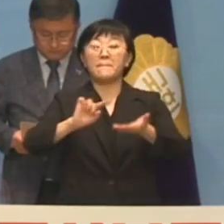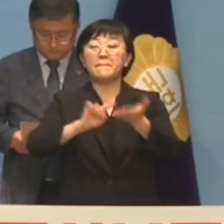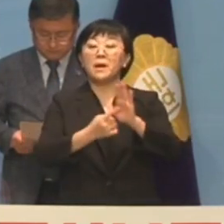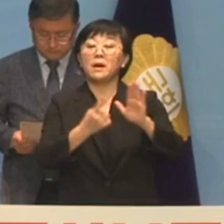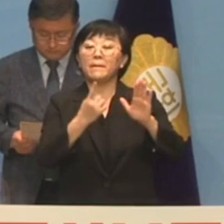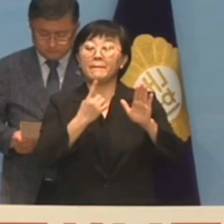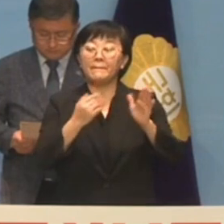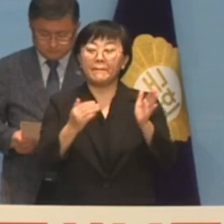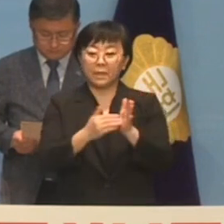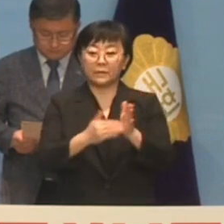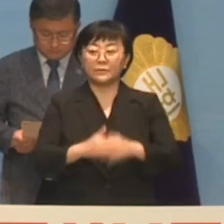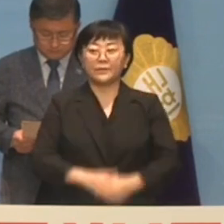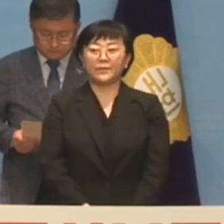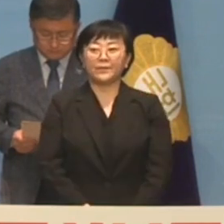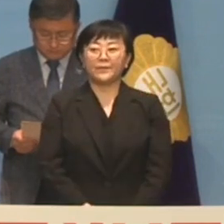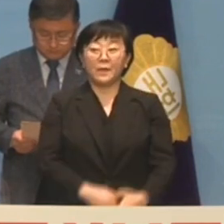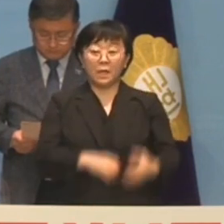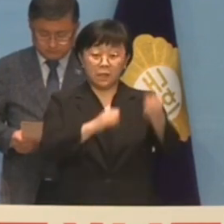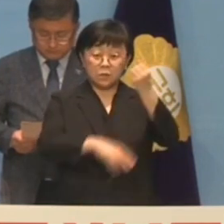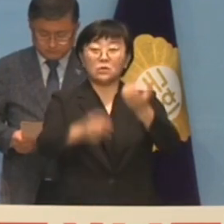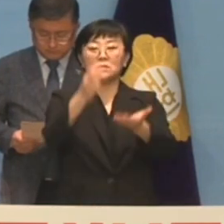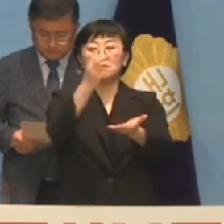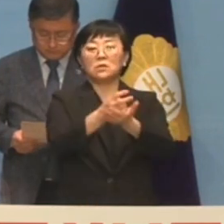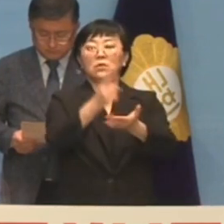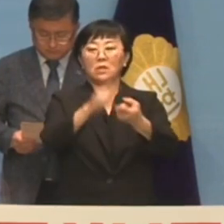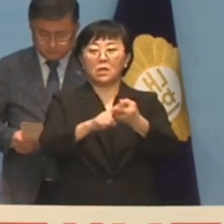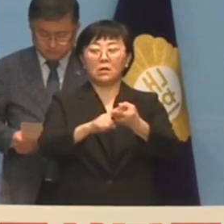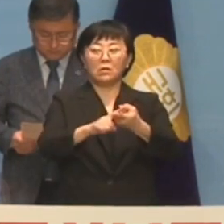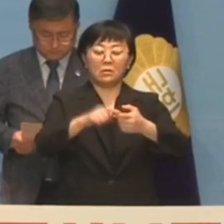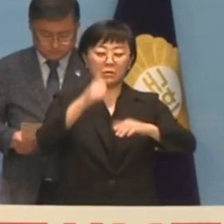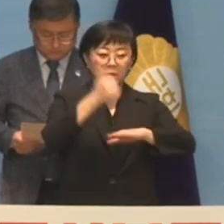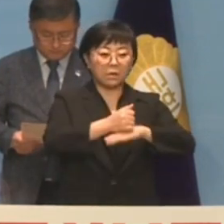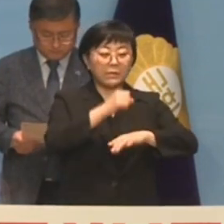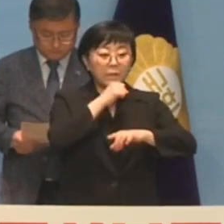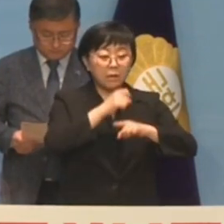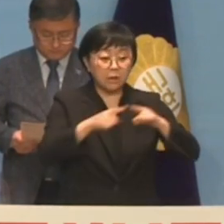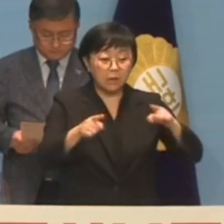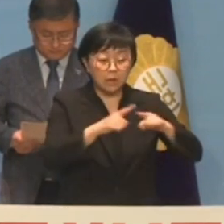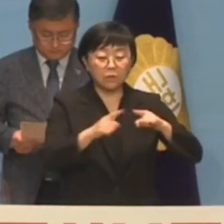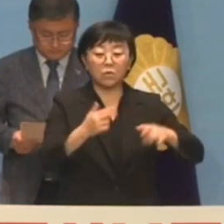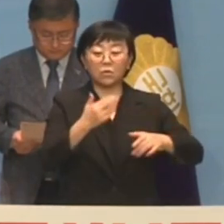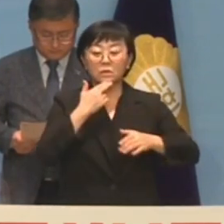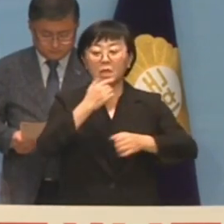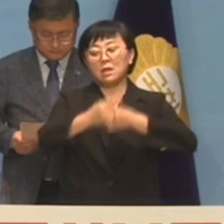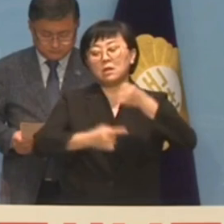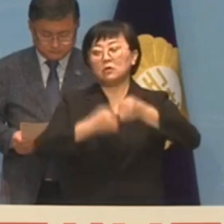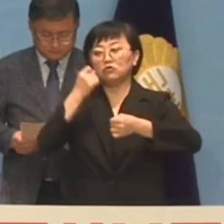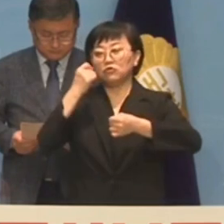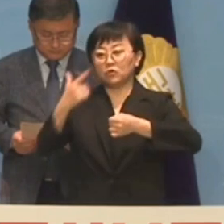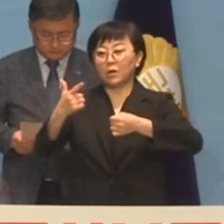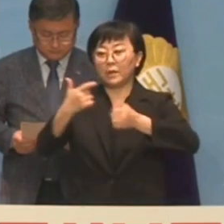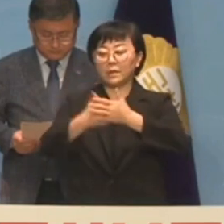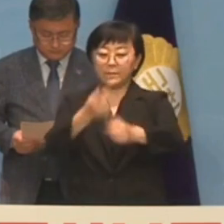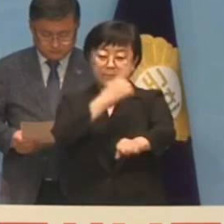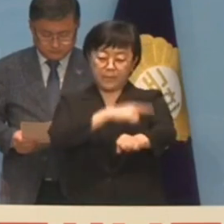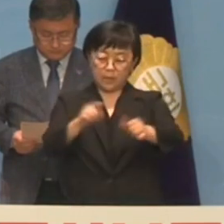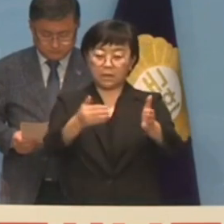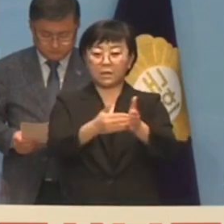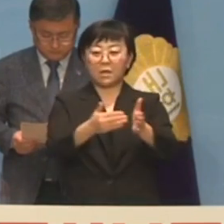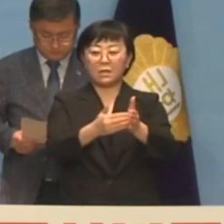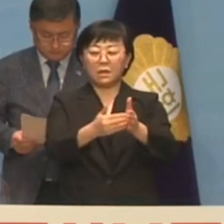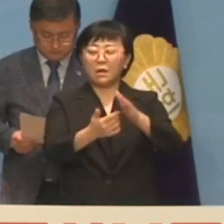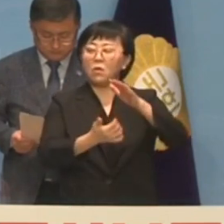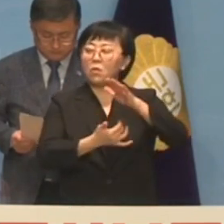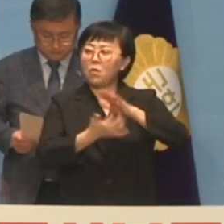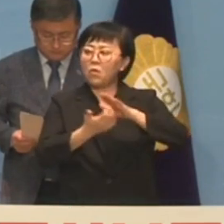밝혔기 때문이다. 기존 제도에 대한 성과 평가도 없이 1년 반 만에 무력화하기 위한